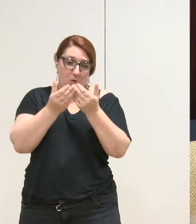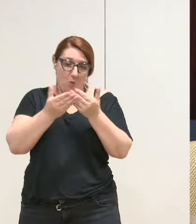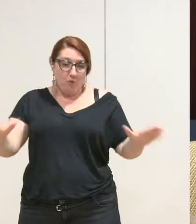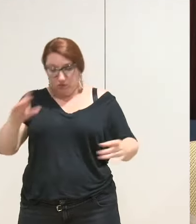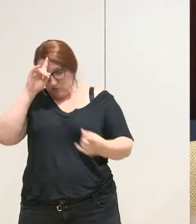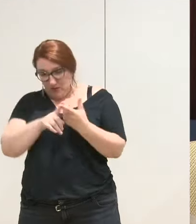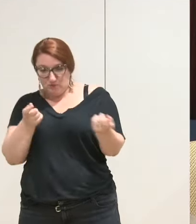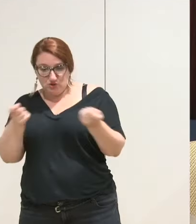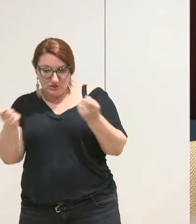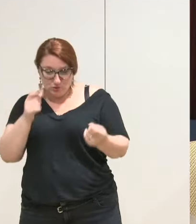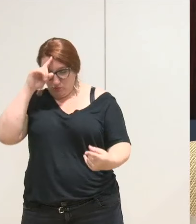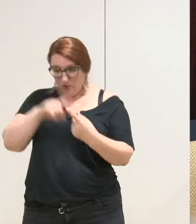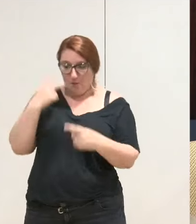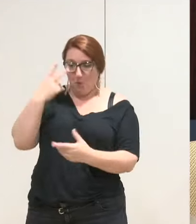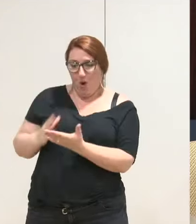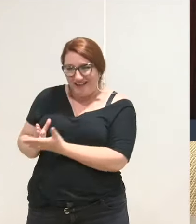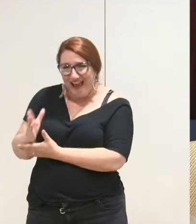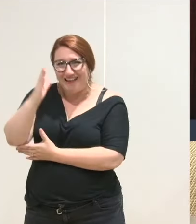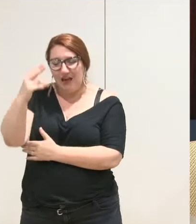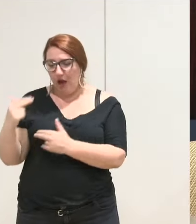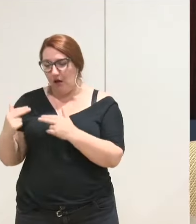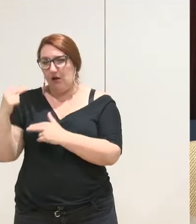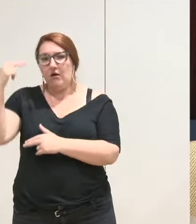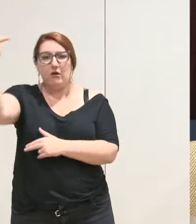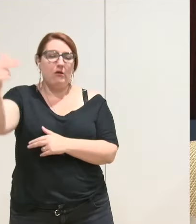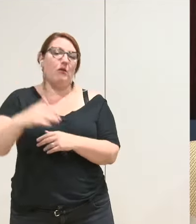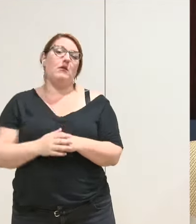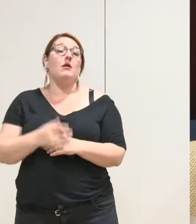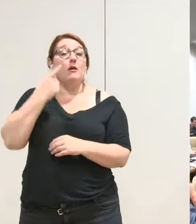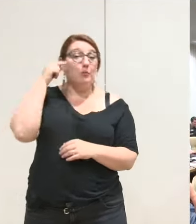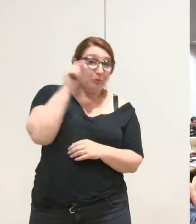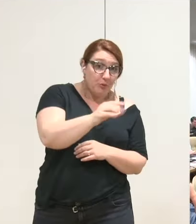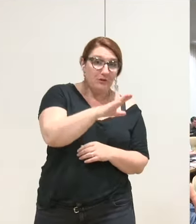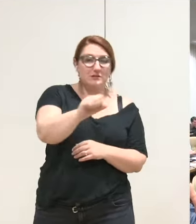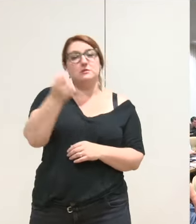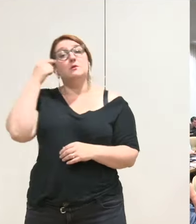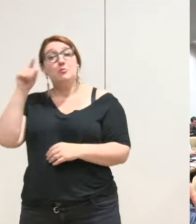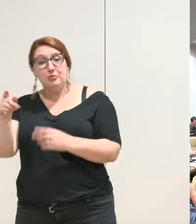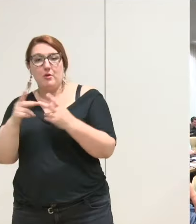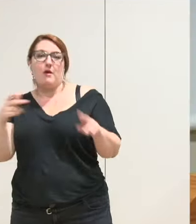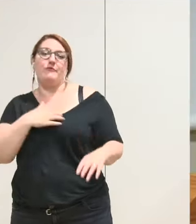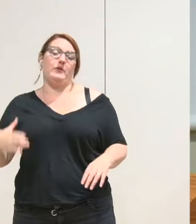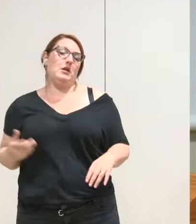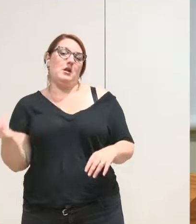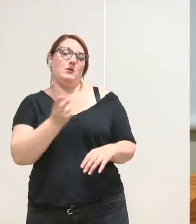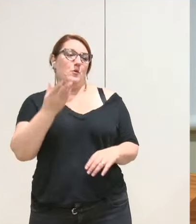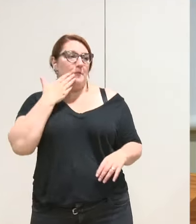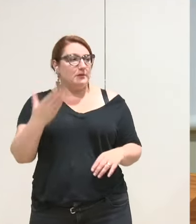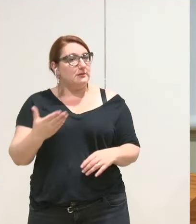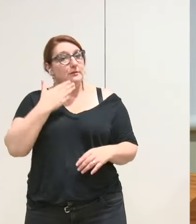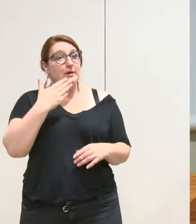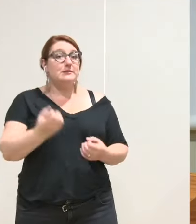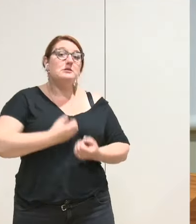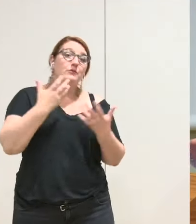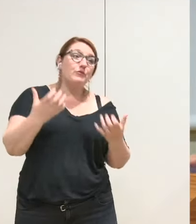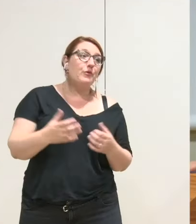et le déroulement de carrière des agents de la Ville et du CCS merci merci des prises de